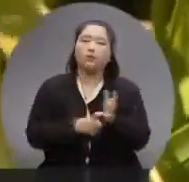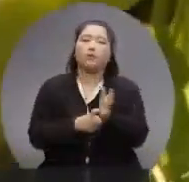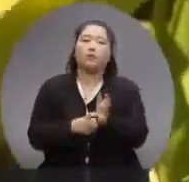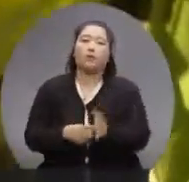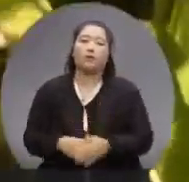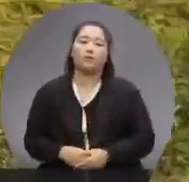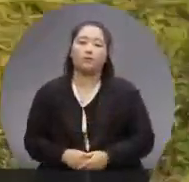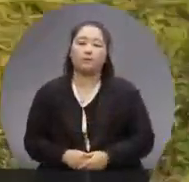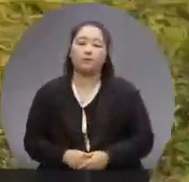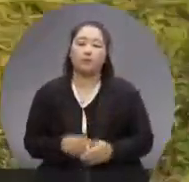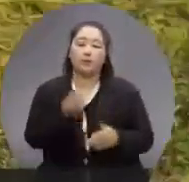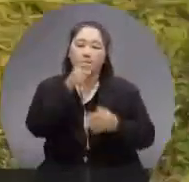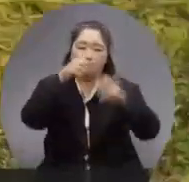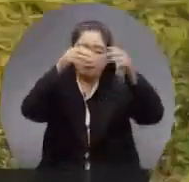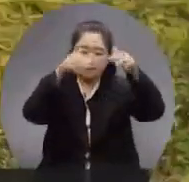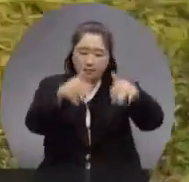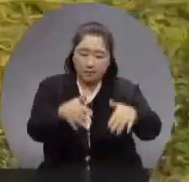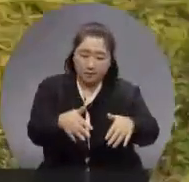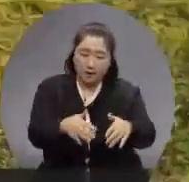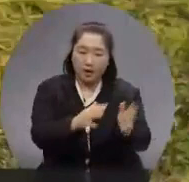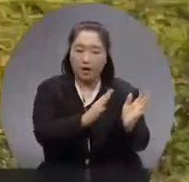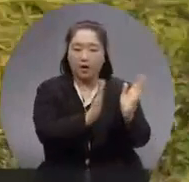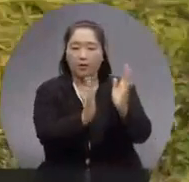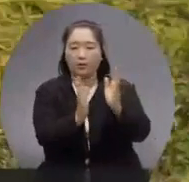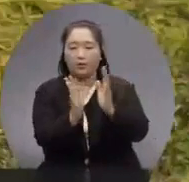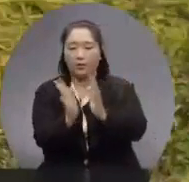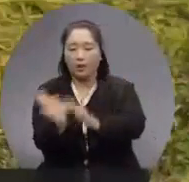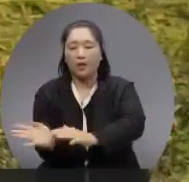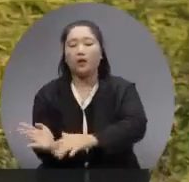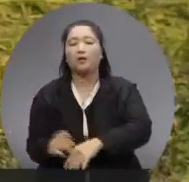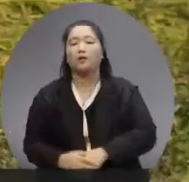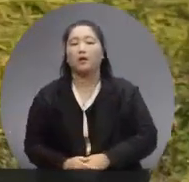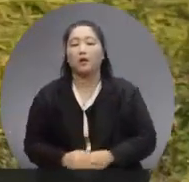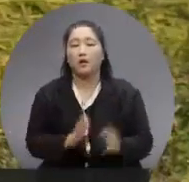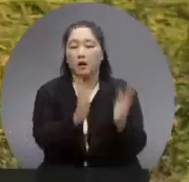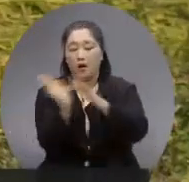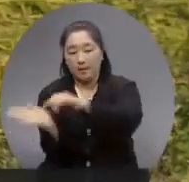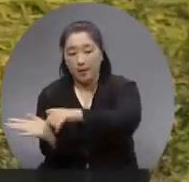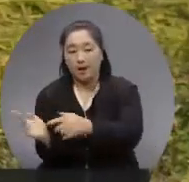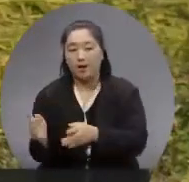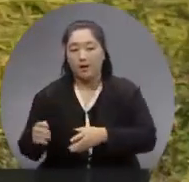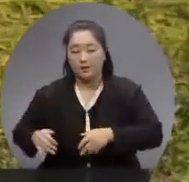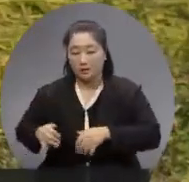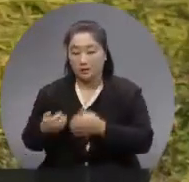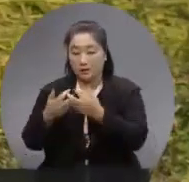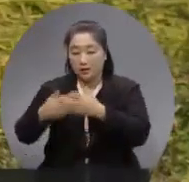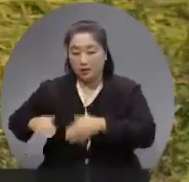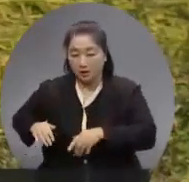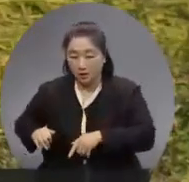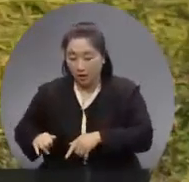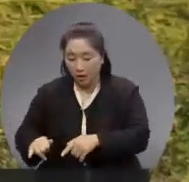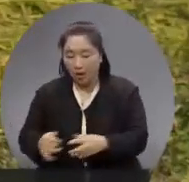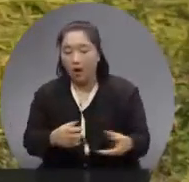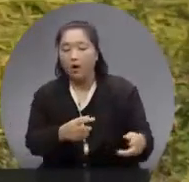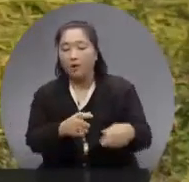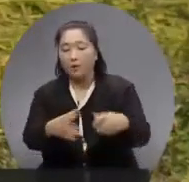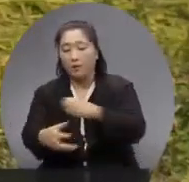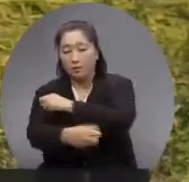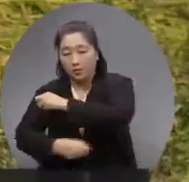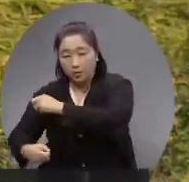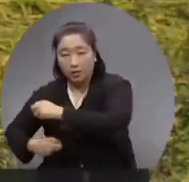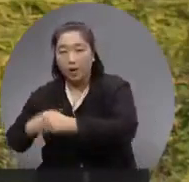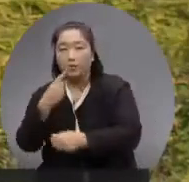비가 오면서 좀 차츰차츰 많이 엎어졌어요 쓰러진 방향으로 해서 바로 이렇게